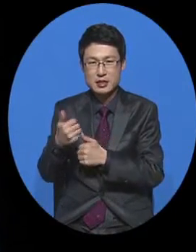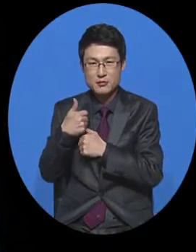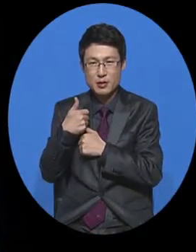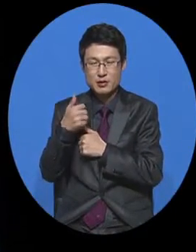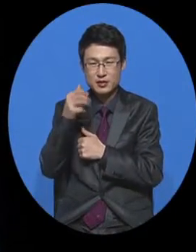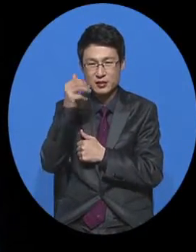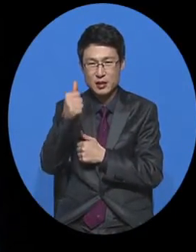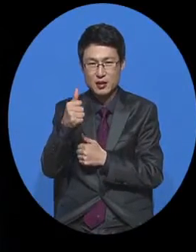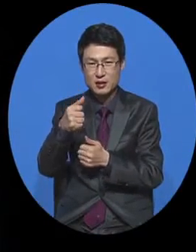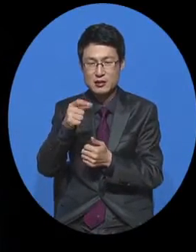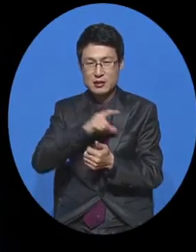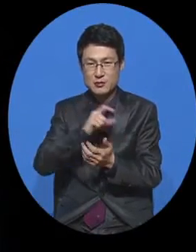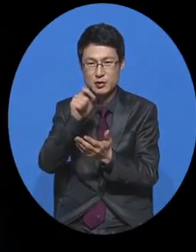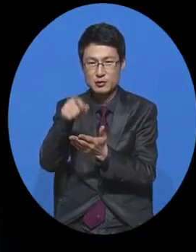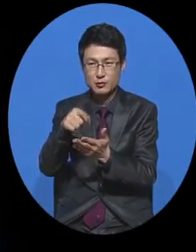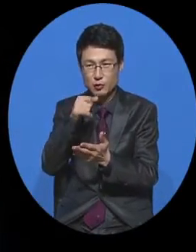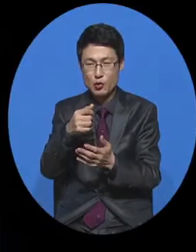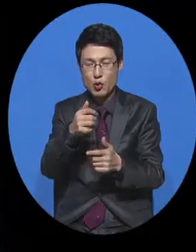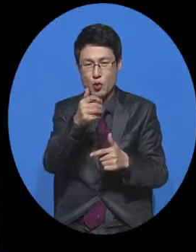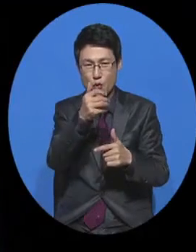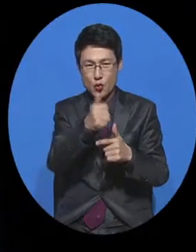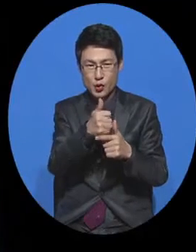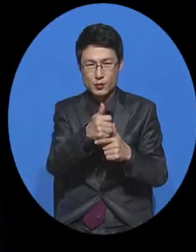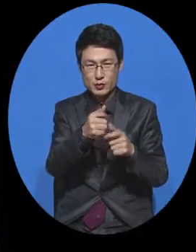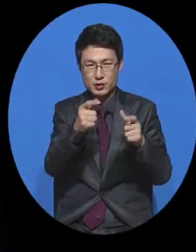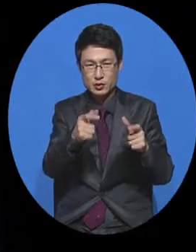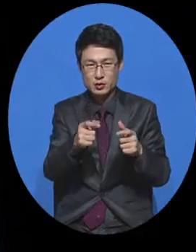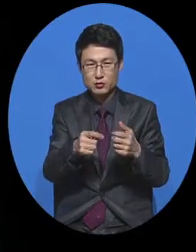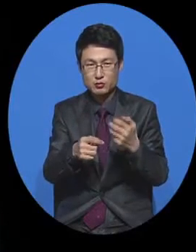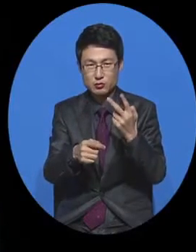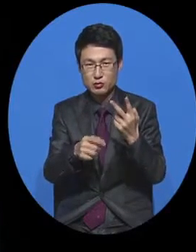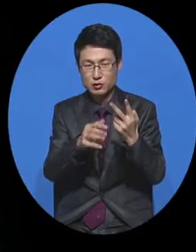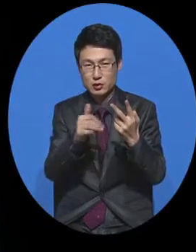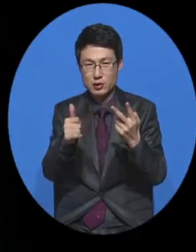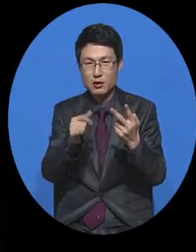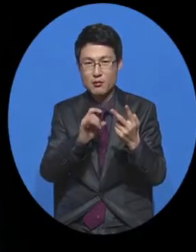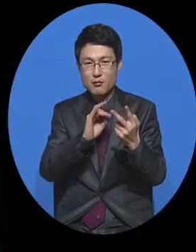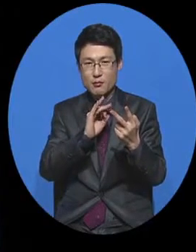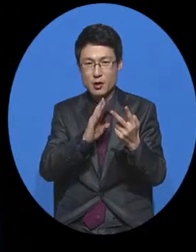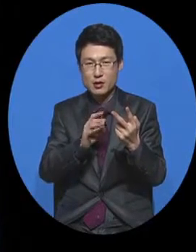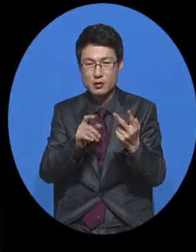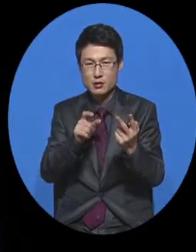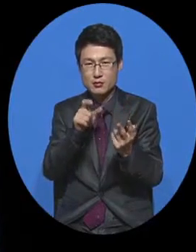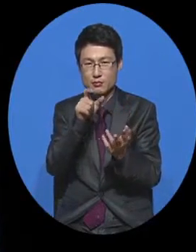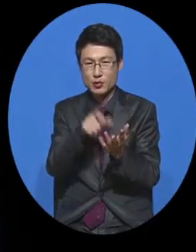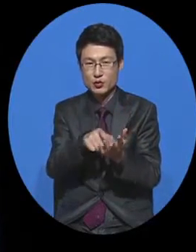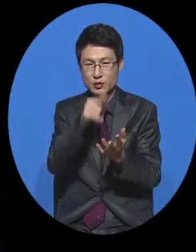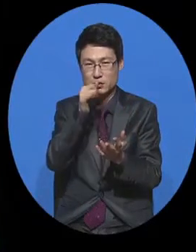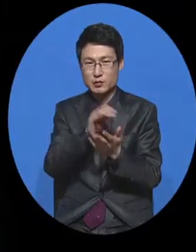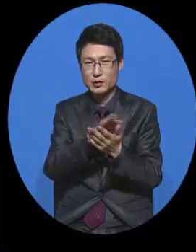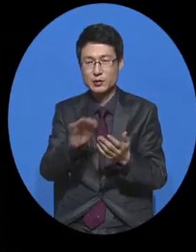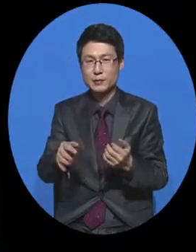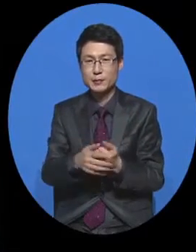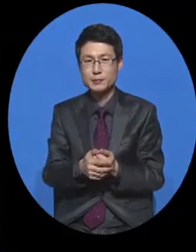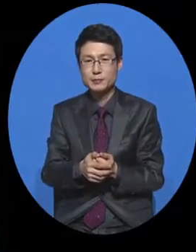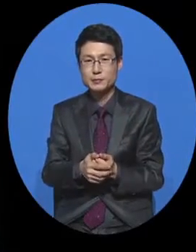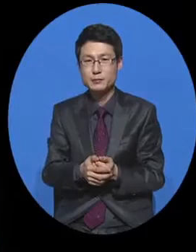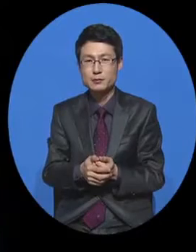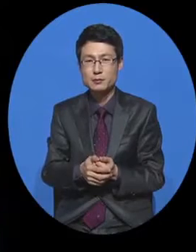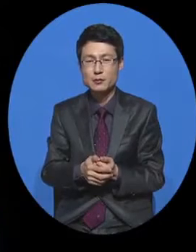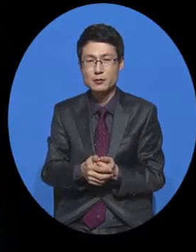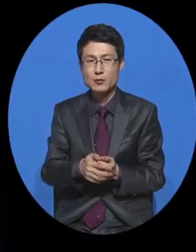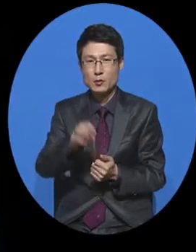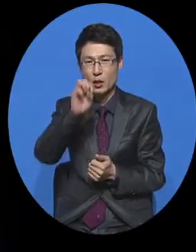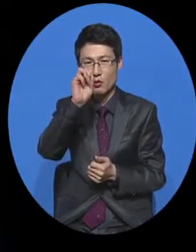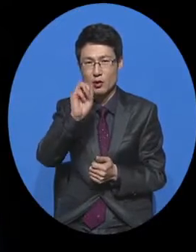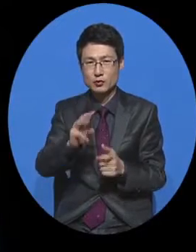있는 듯이 보이고 요 크리 크리 호남 기억에서 는 딱 2분 의병장 말 현재 표시가 되어 있습니다 우리 강주